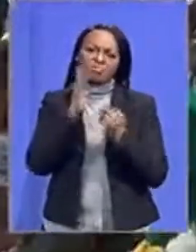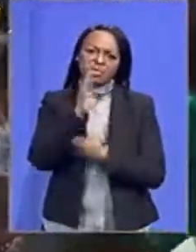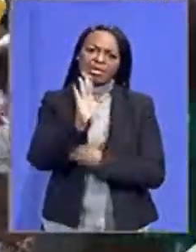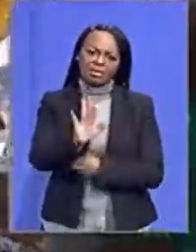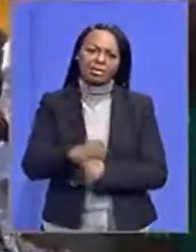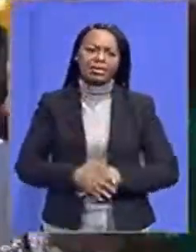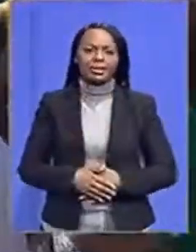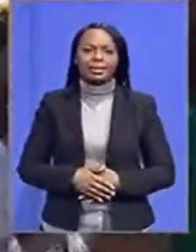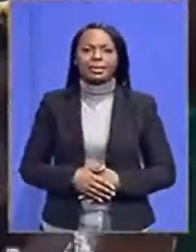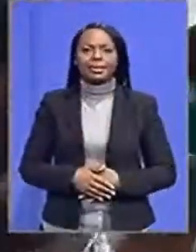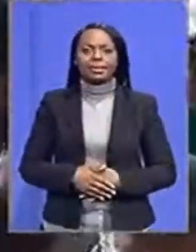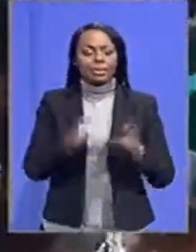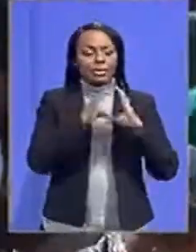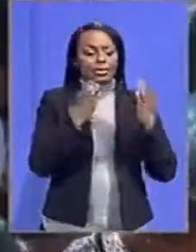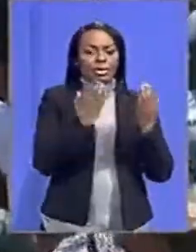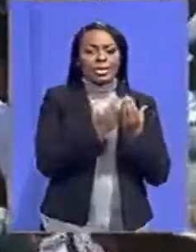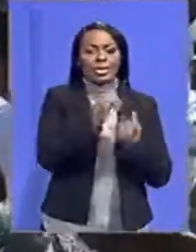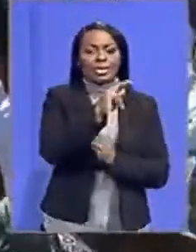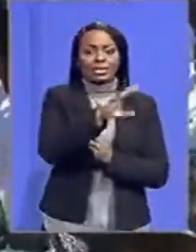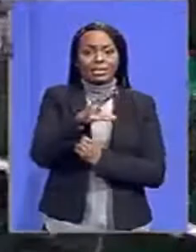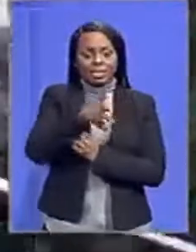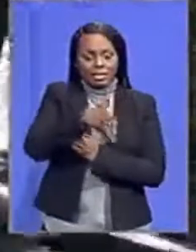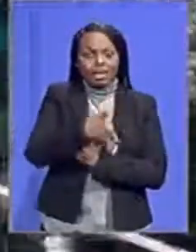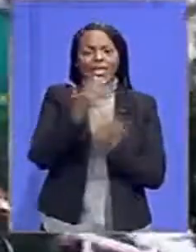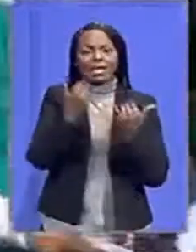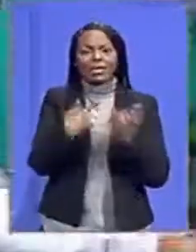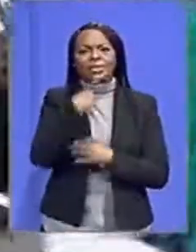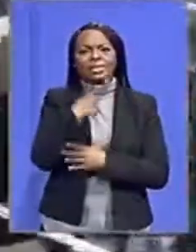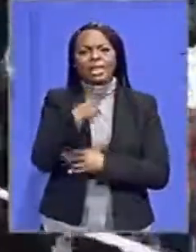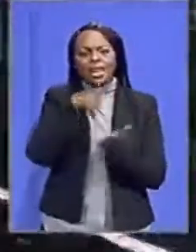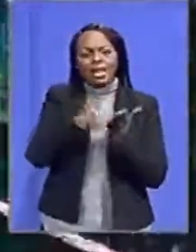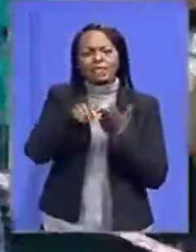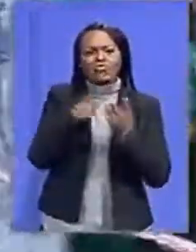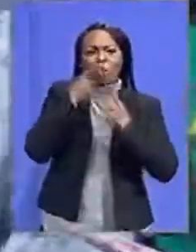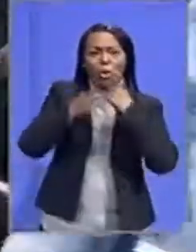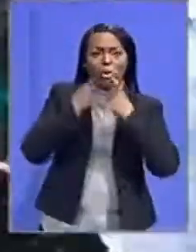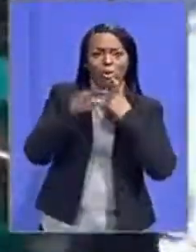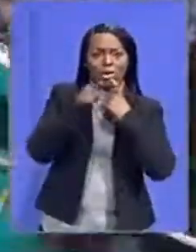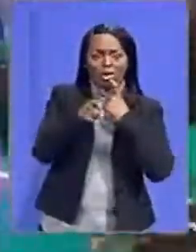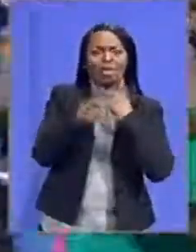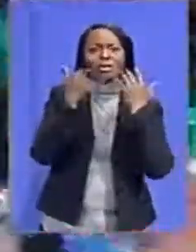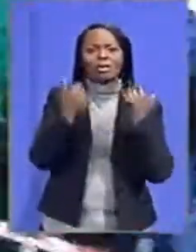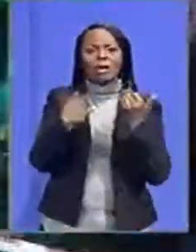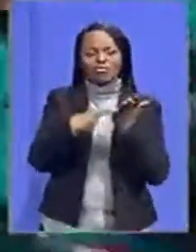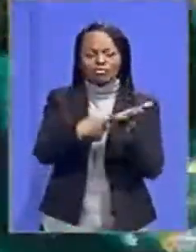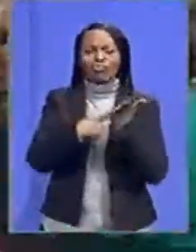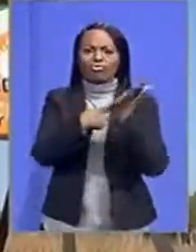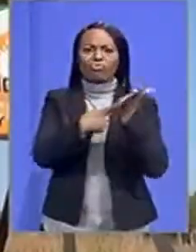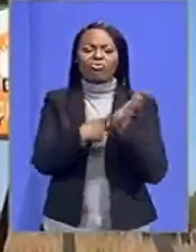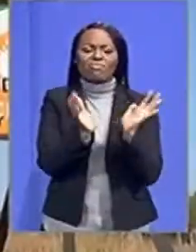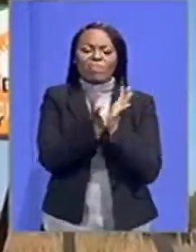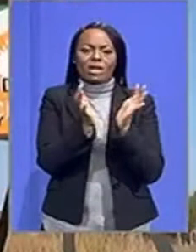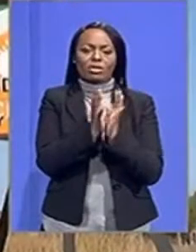nakwana ya phethahatso ya ANC provinceng e re dikateng tsa lengolo la ditletlebo le tla sekasekwa kopanong ya